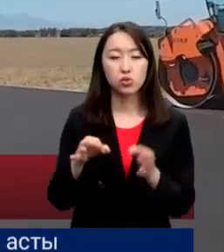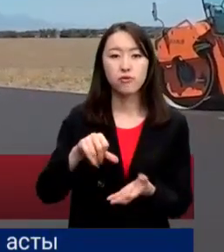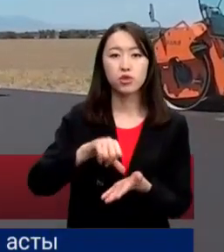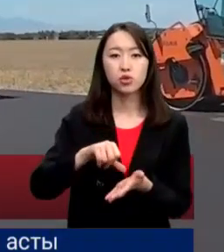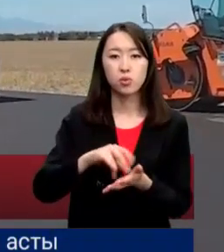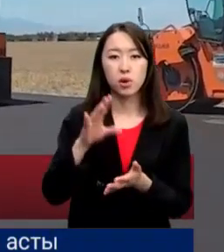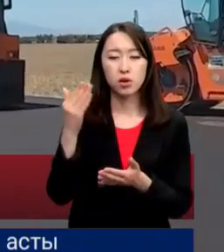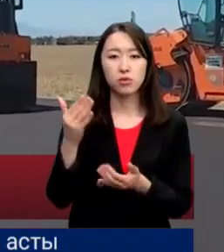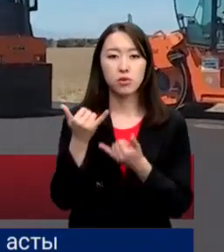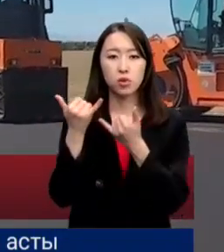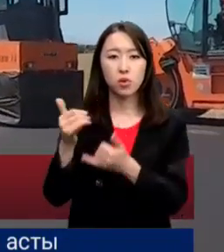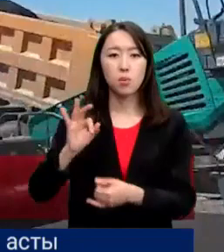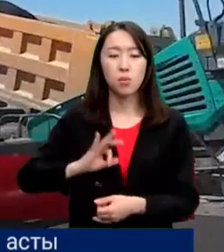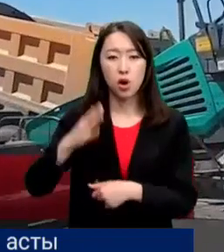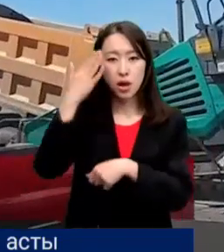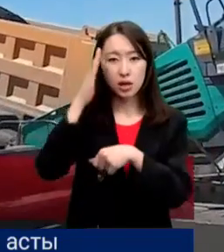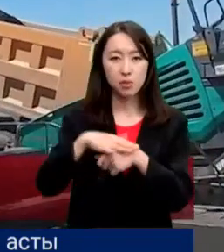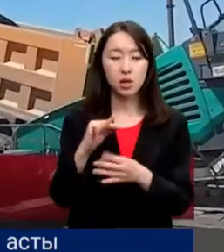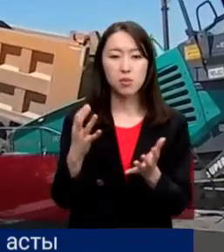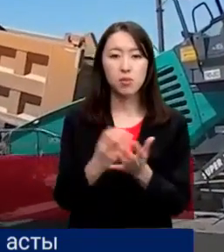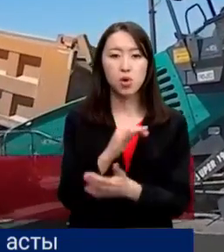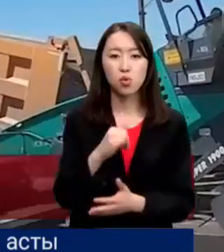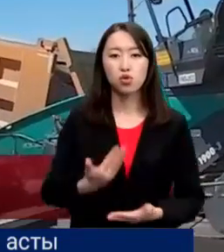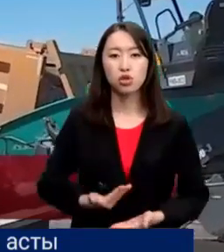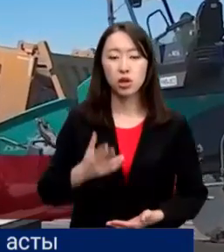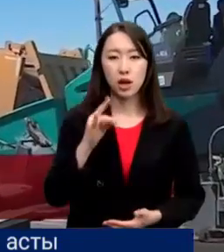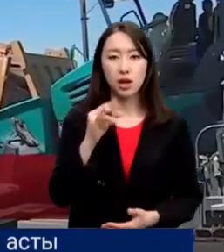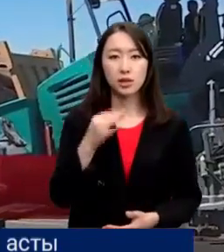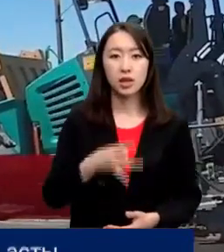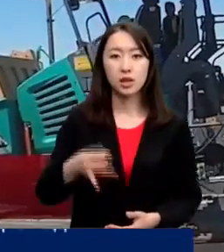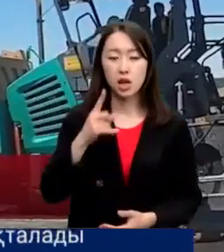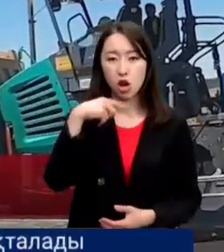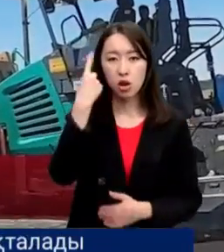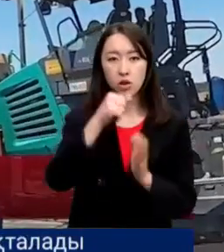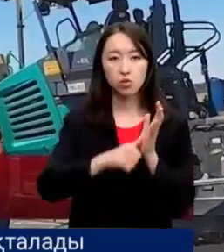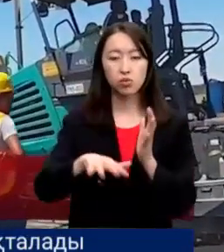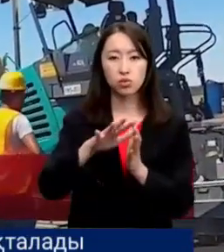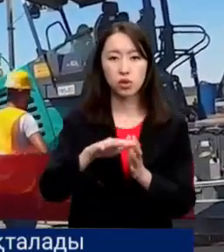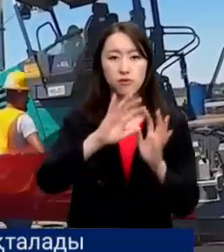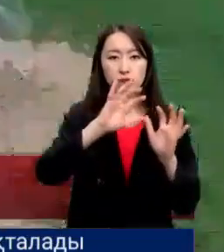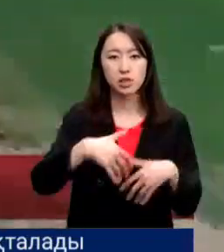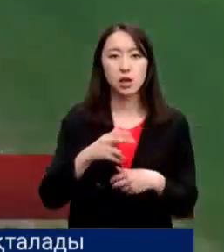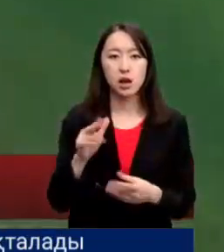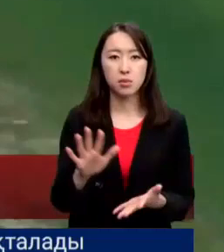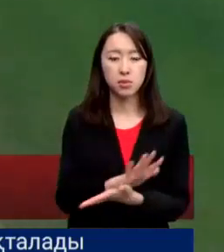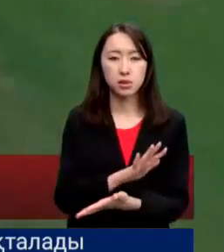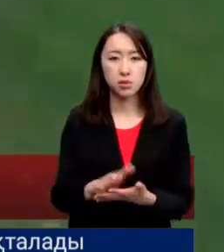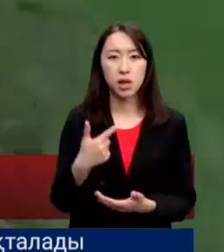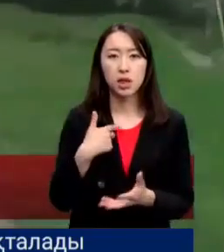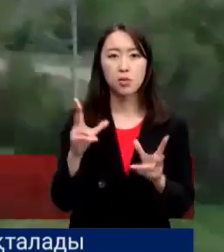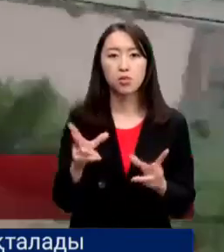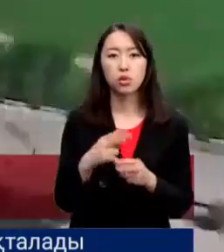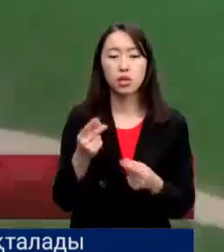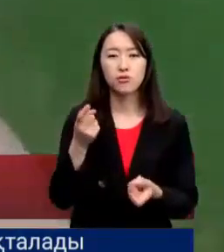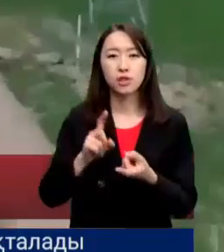стороне акимата. И сейчас получается, что у жителей Красноярского района изъяли личные участки абсолютно бесплатно. Нам удалось